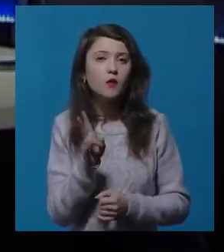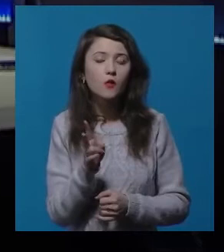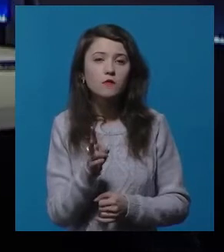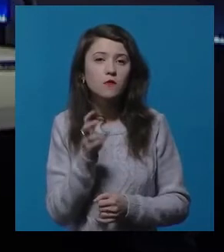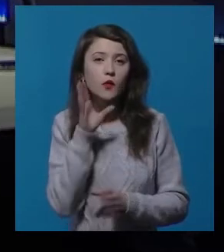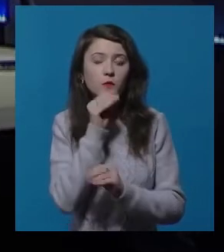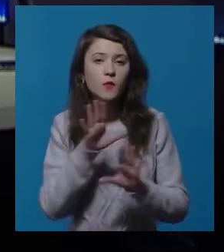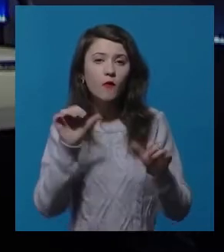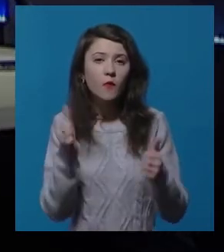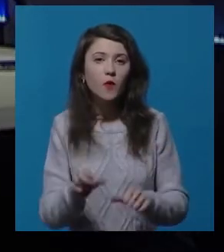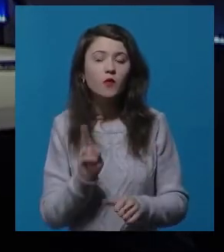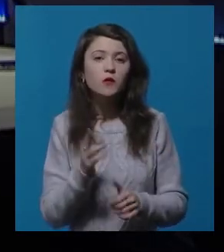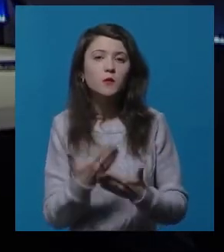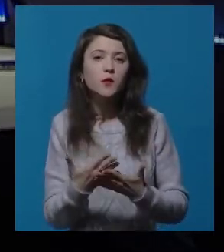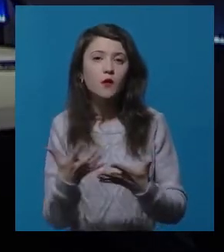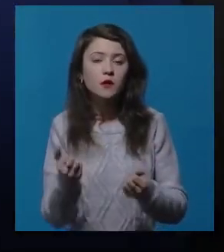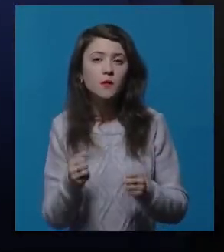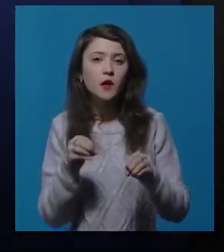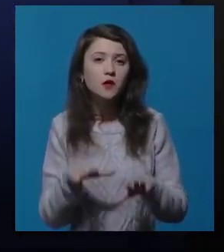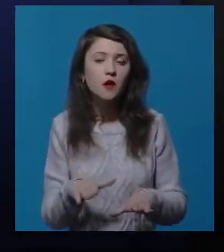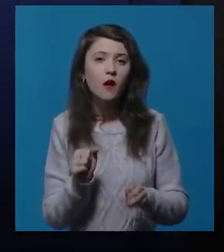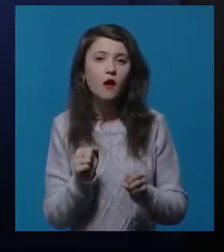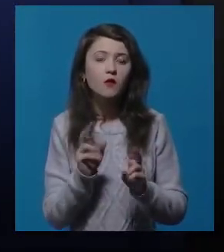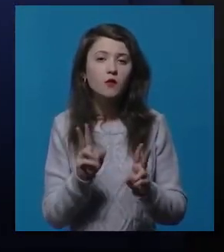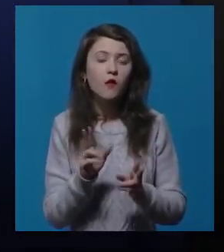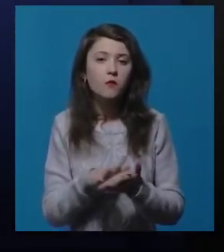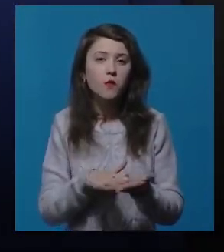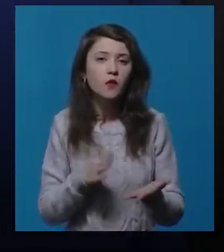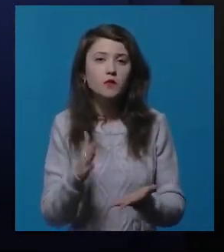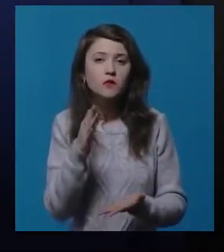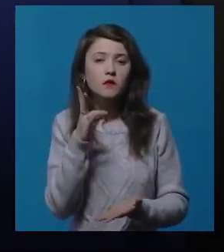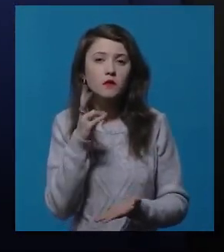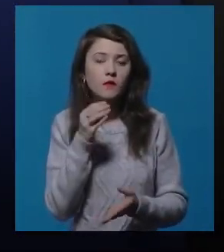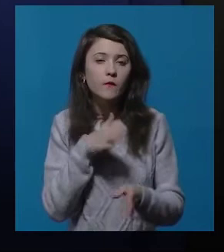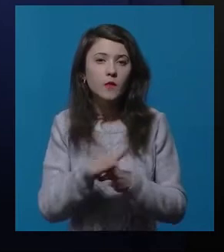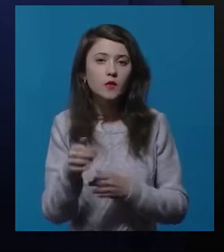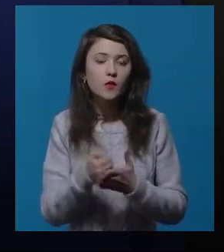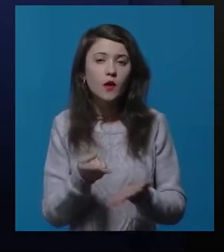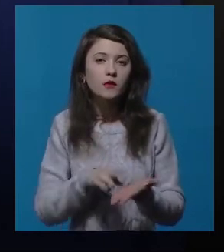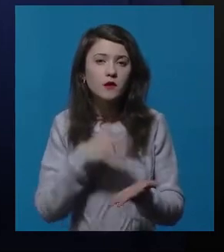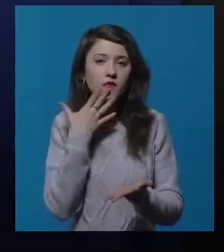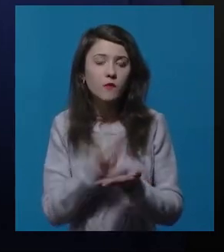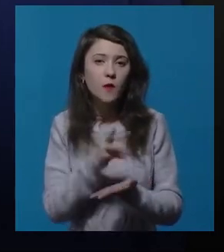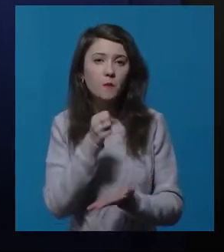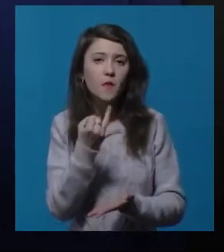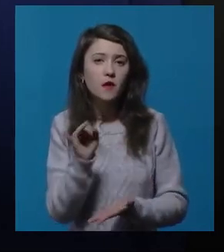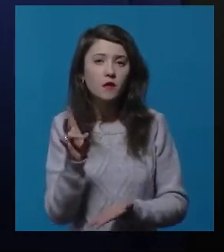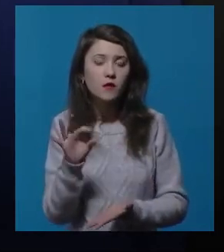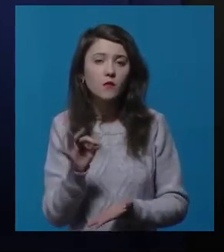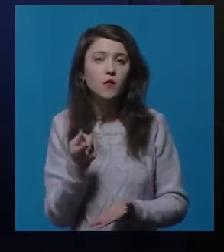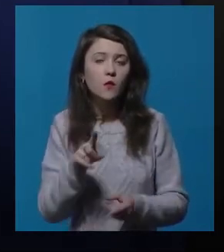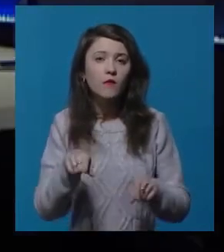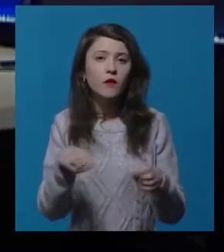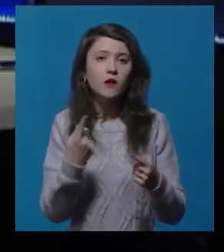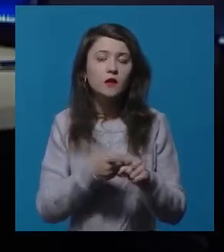дооформив, хтось отримав там рішення, а подальшому не здійснив дій щодо реєстрації свого майна. І тому виникають ці